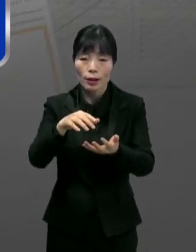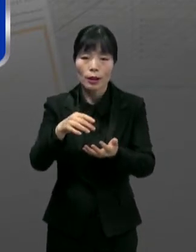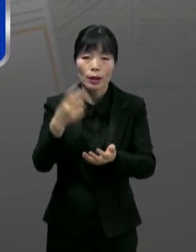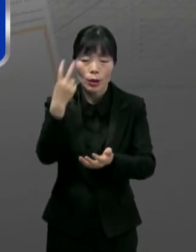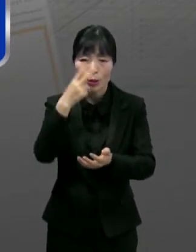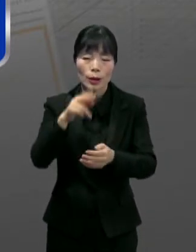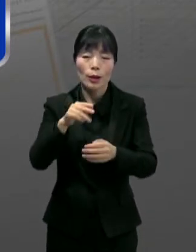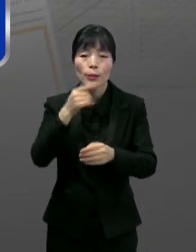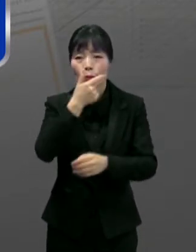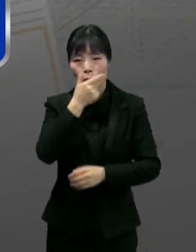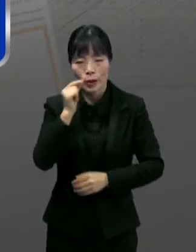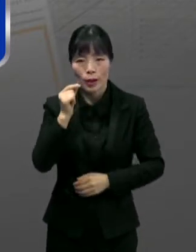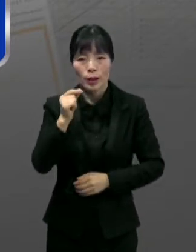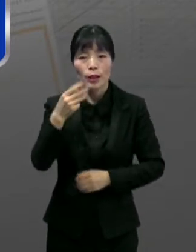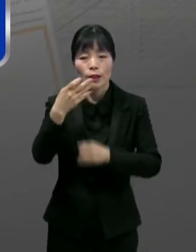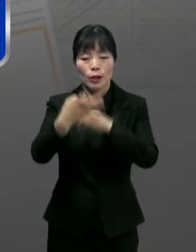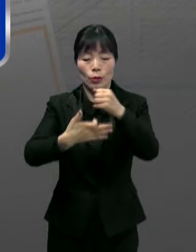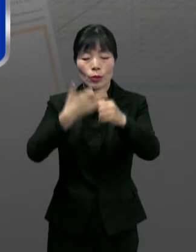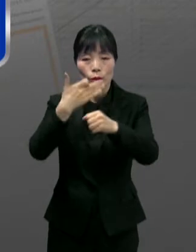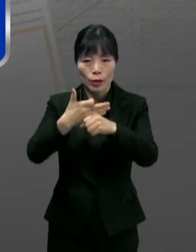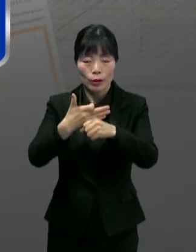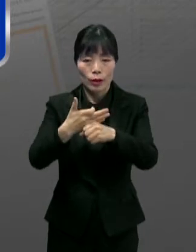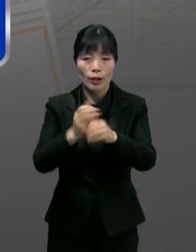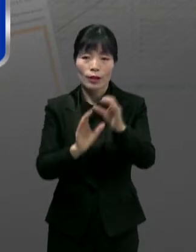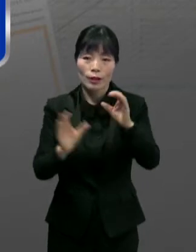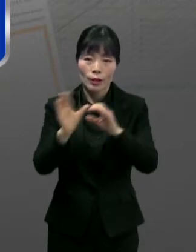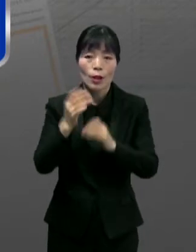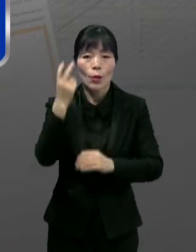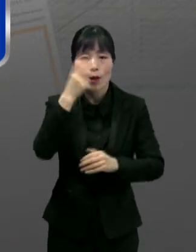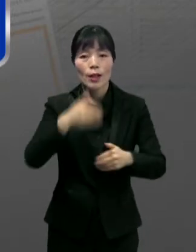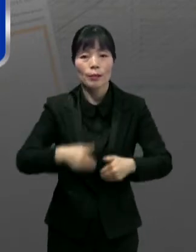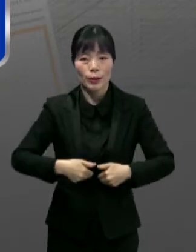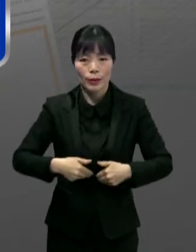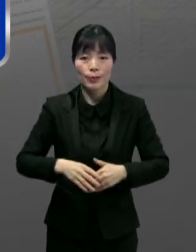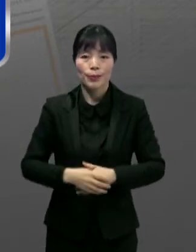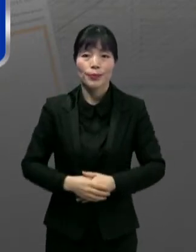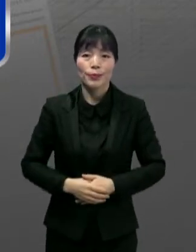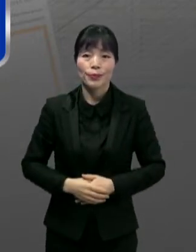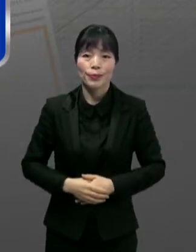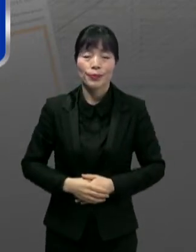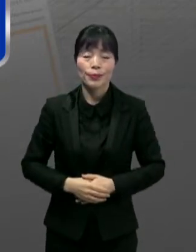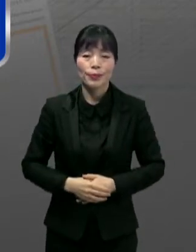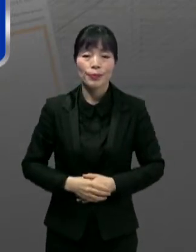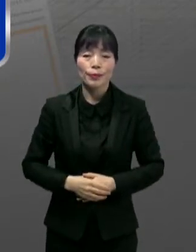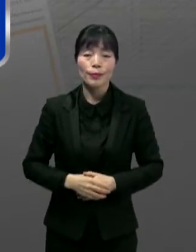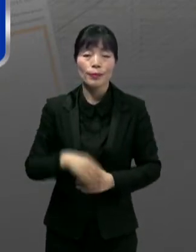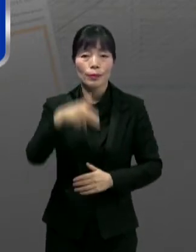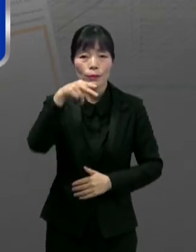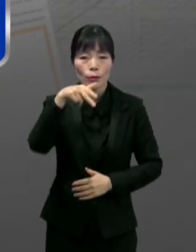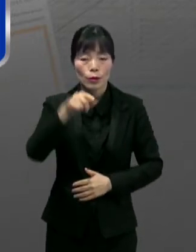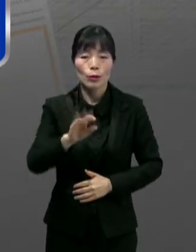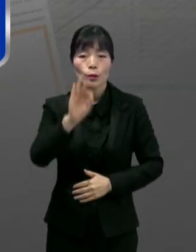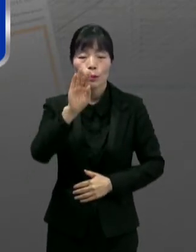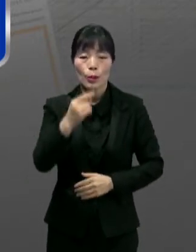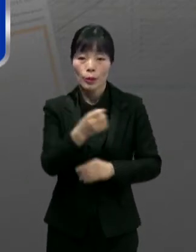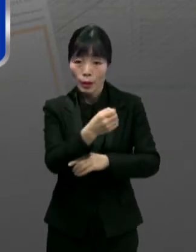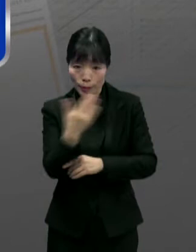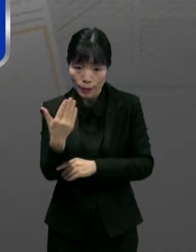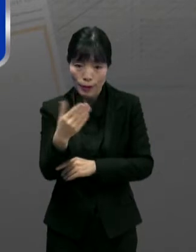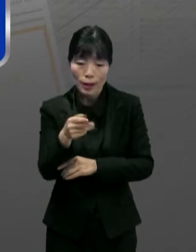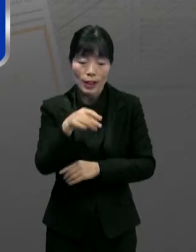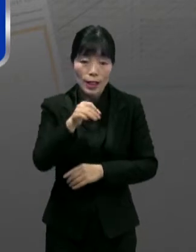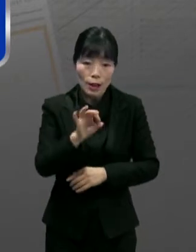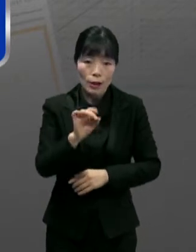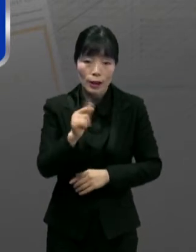것으로 나타났다고 전했습니다. 이 소식 잠시 후에 살펴봅니다. 중부일보는 경인고속도로 지하화